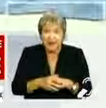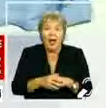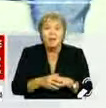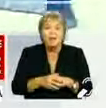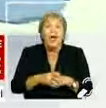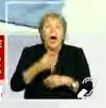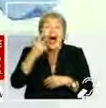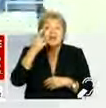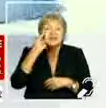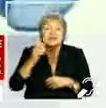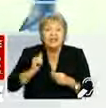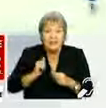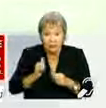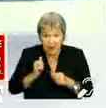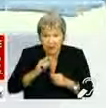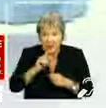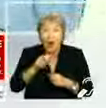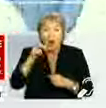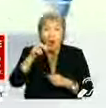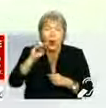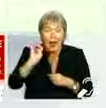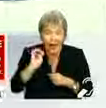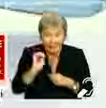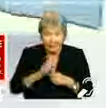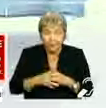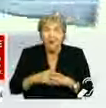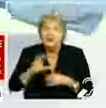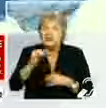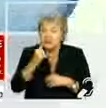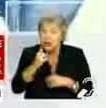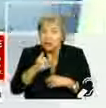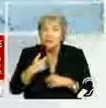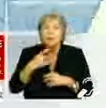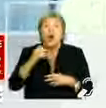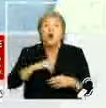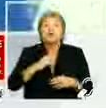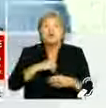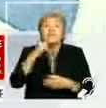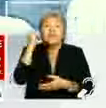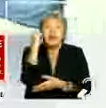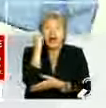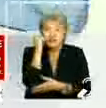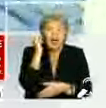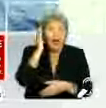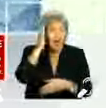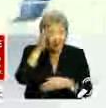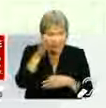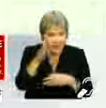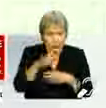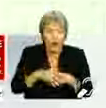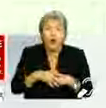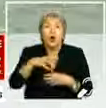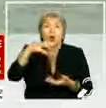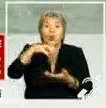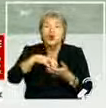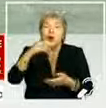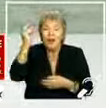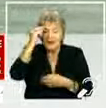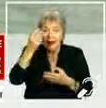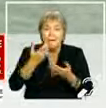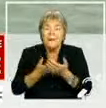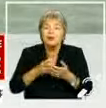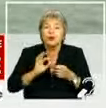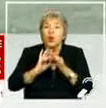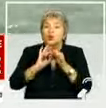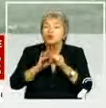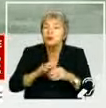misiunii de asistență militară a Uniunii Europene și vom găzdui viitorul hub regional de antrenament pentru piloții de